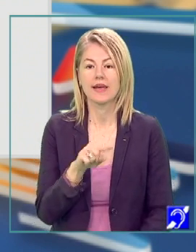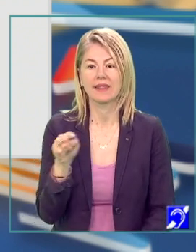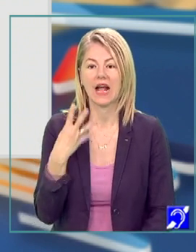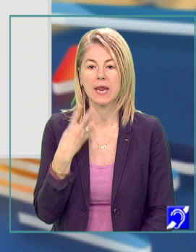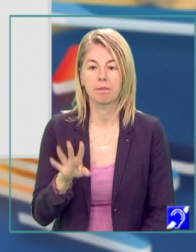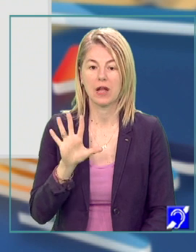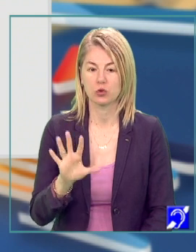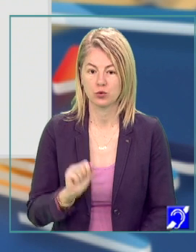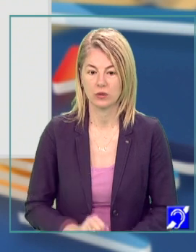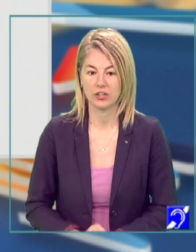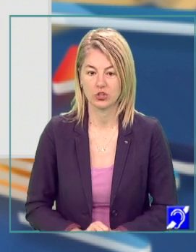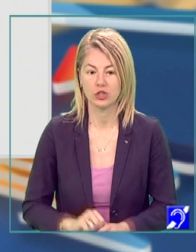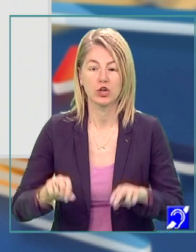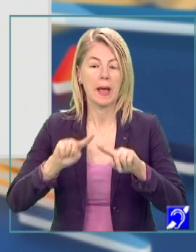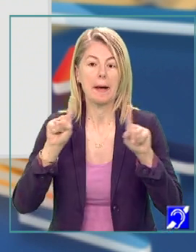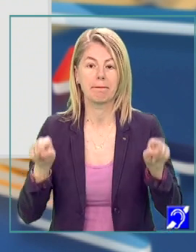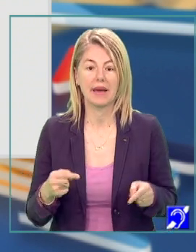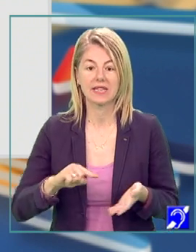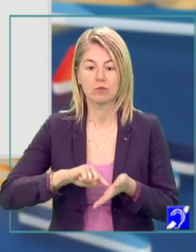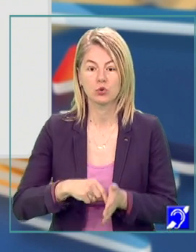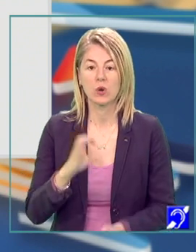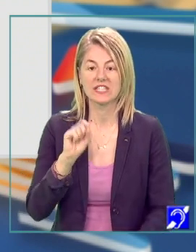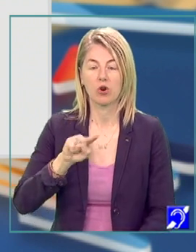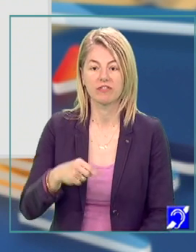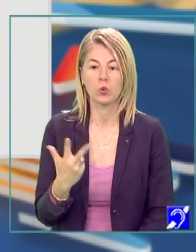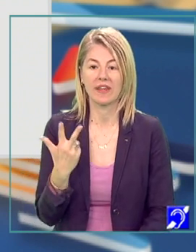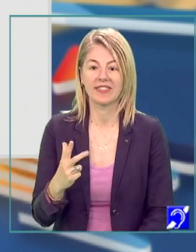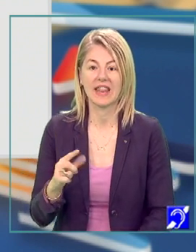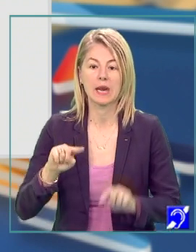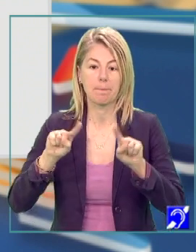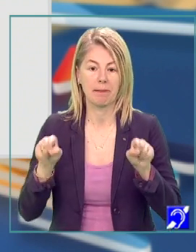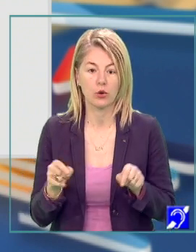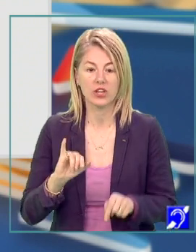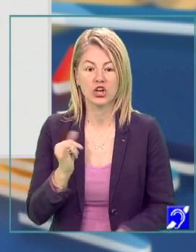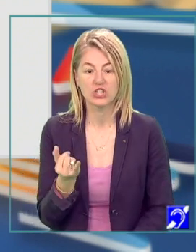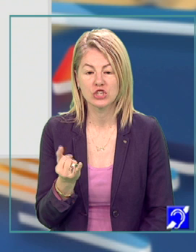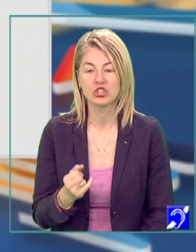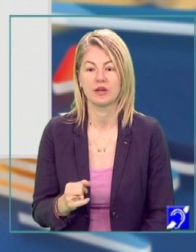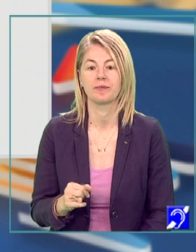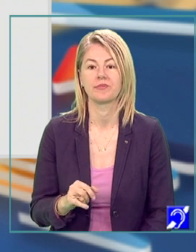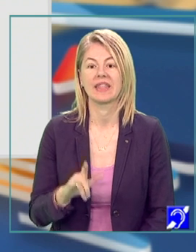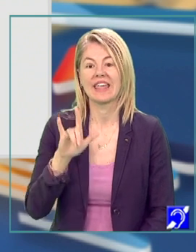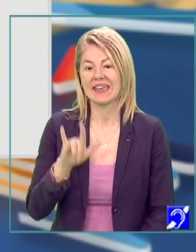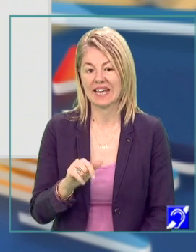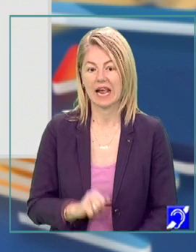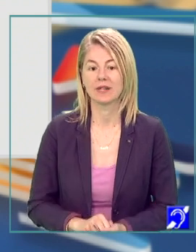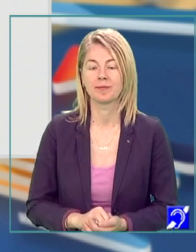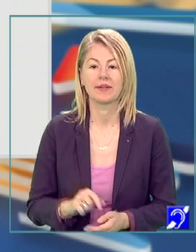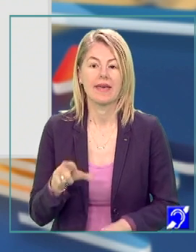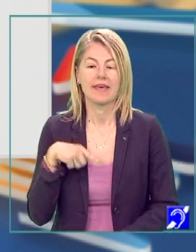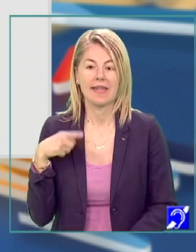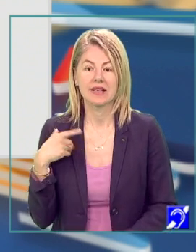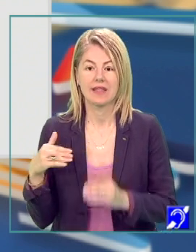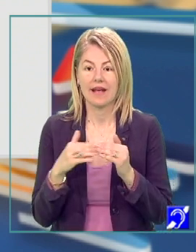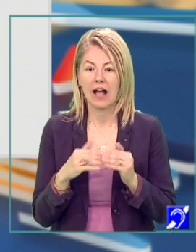plus radical din 405 înmulțit cu 0,3 în perioadă și numărul y egal